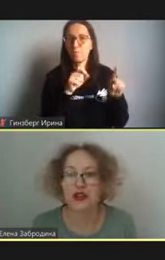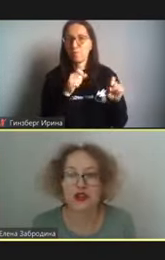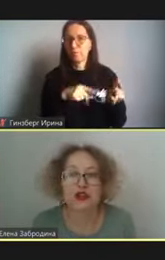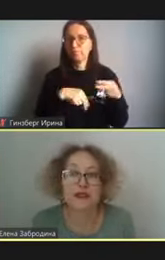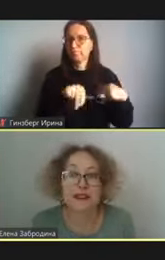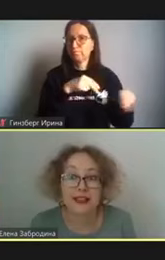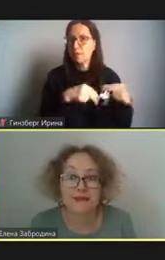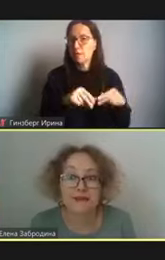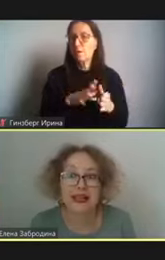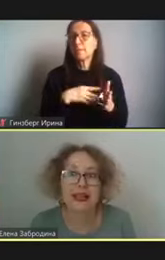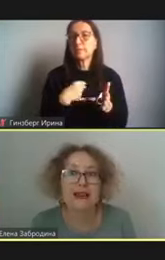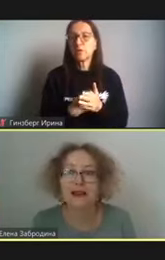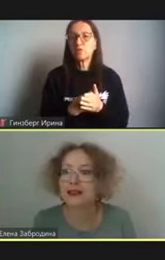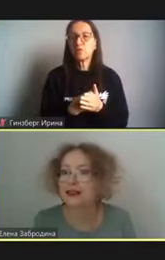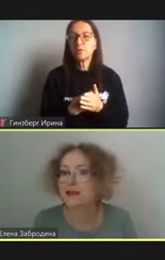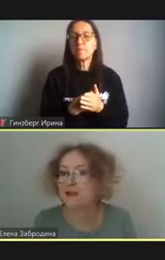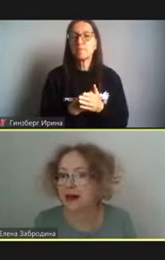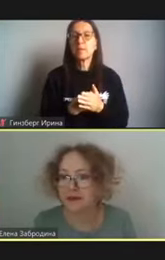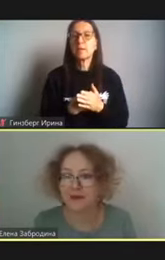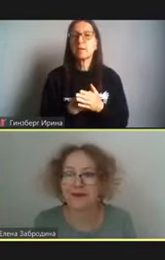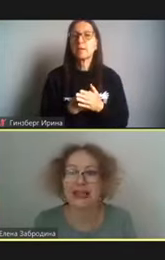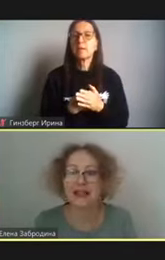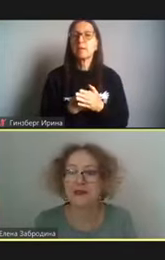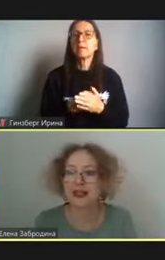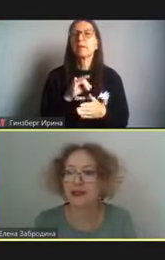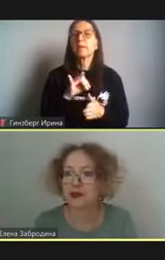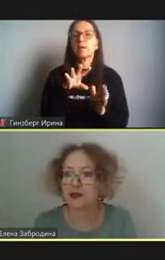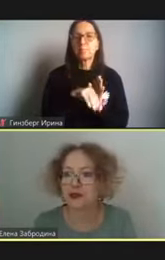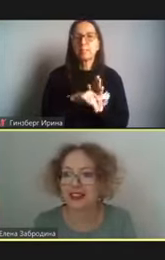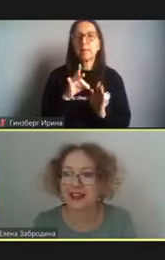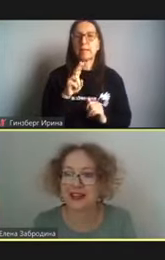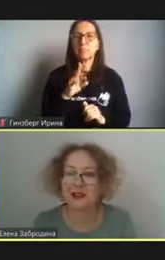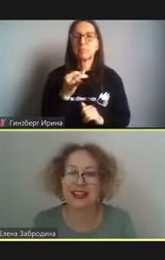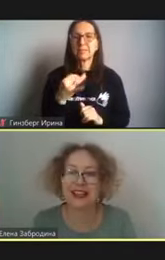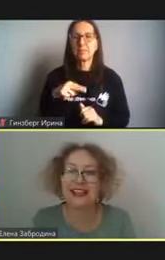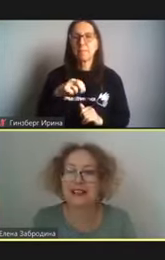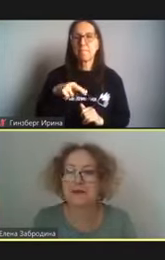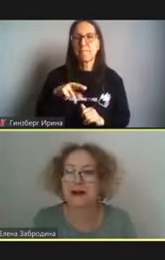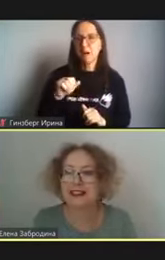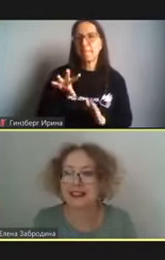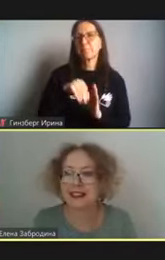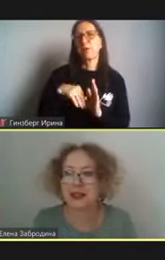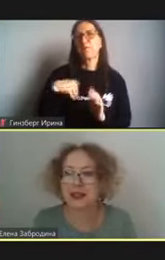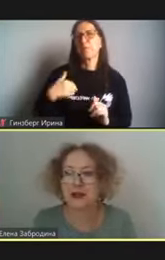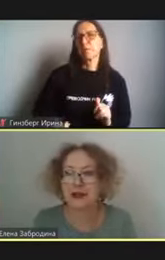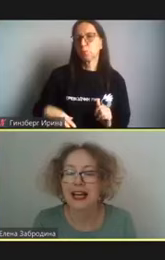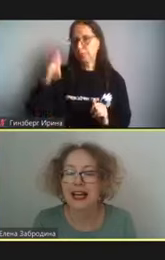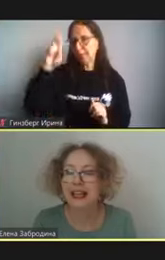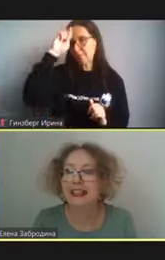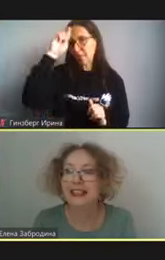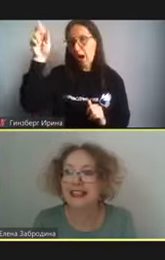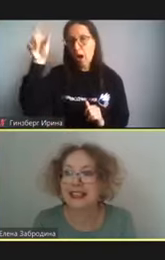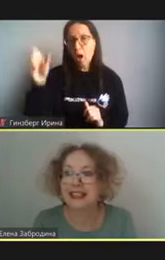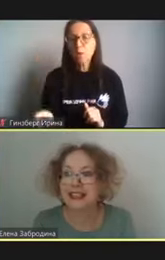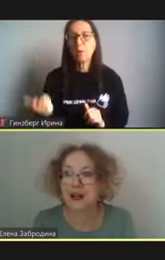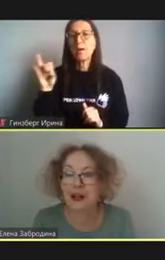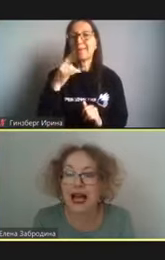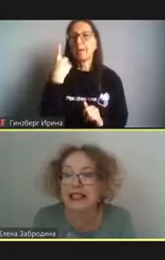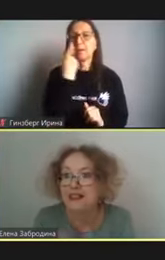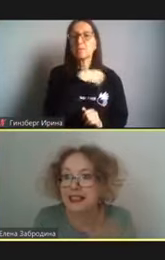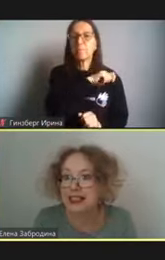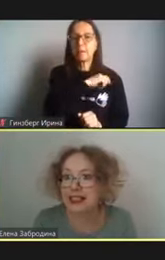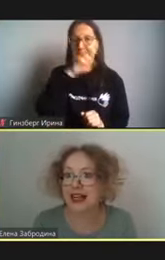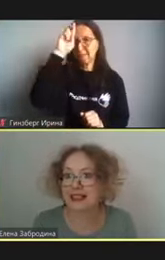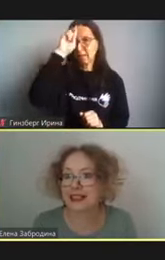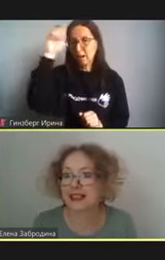значит, что все, и римский папа, и французский король, и испанский король, и английский король,